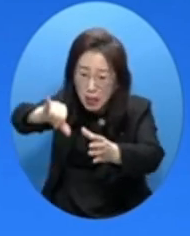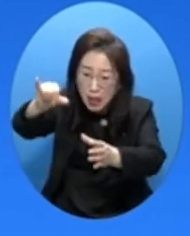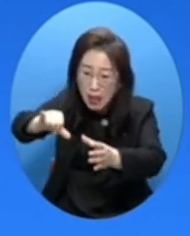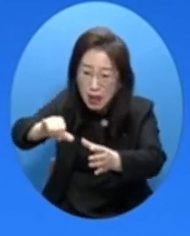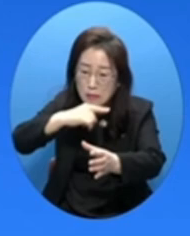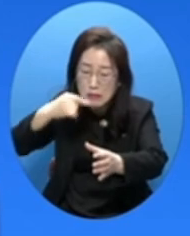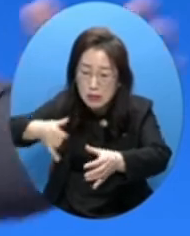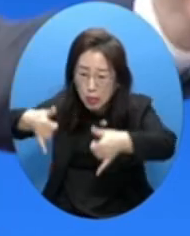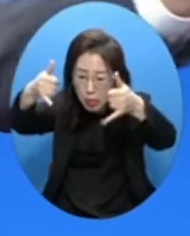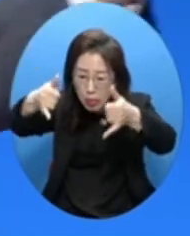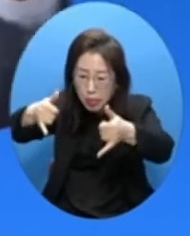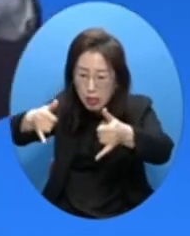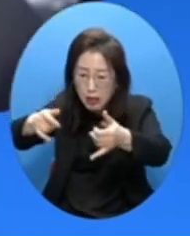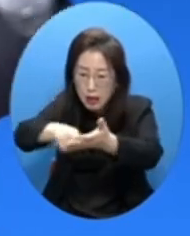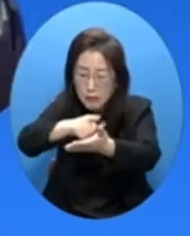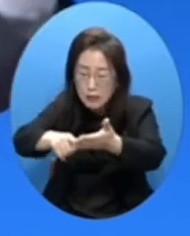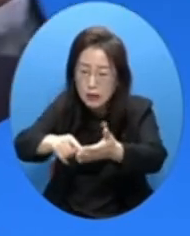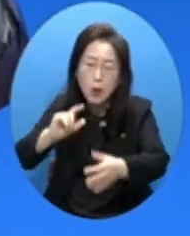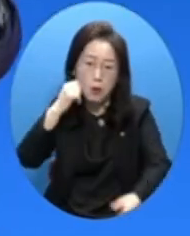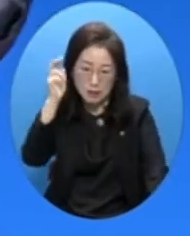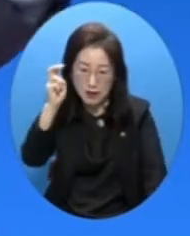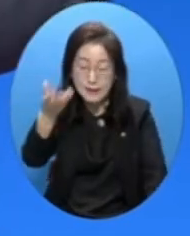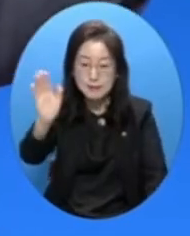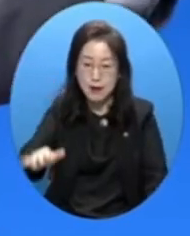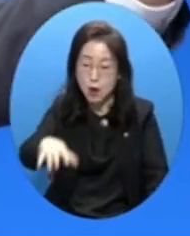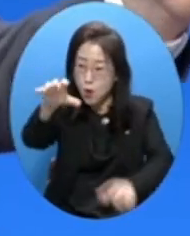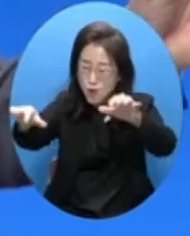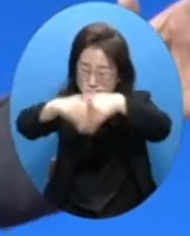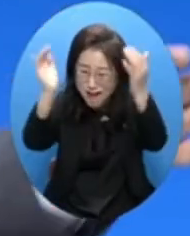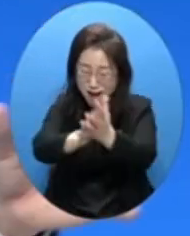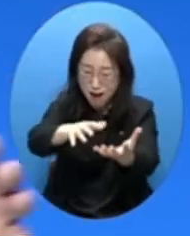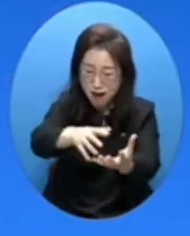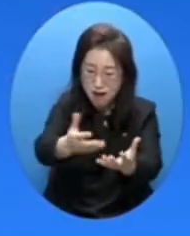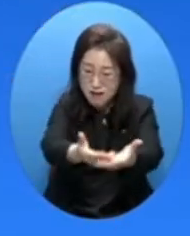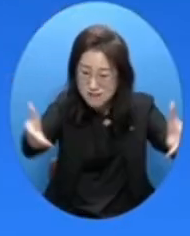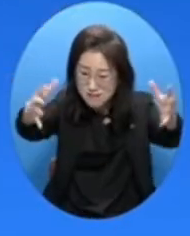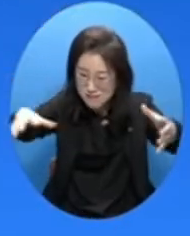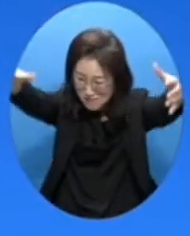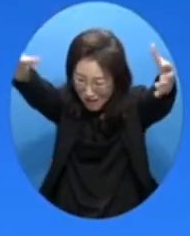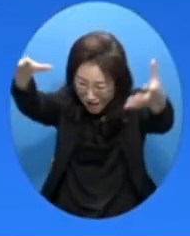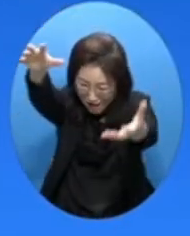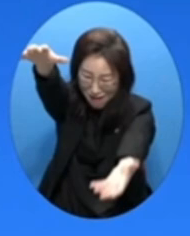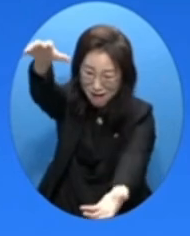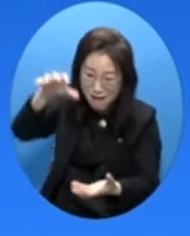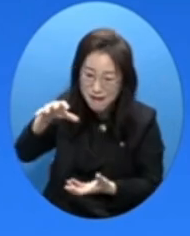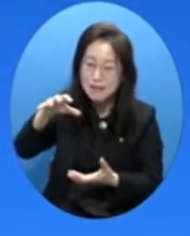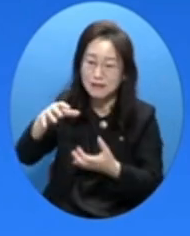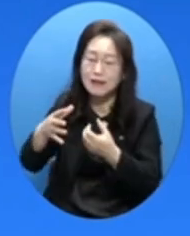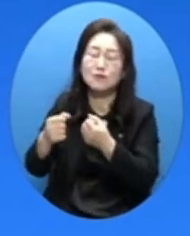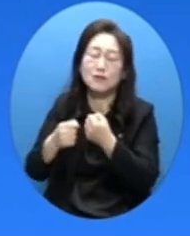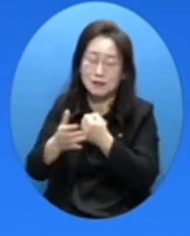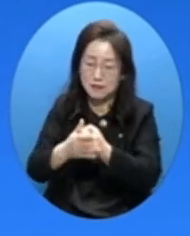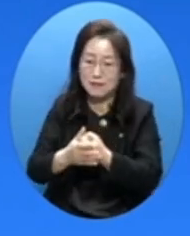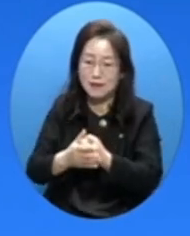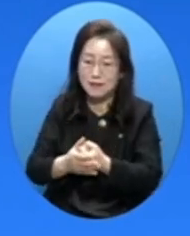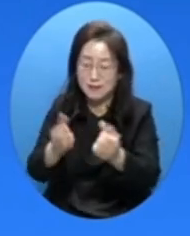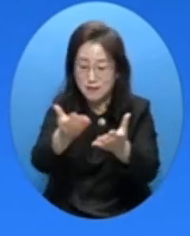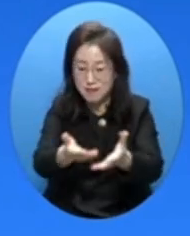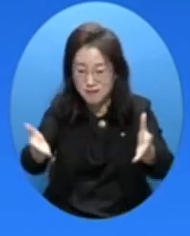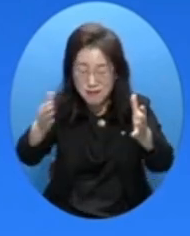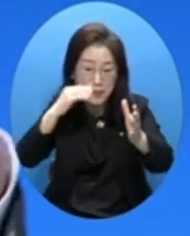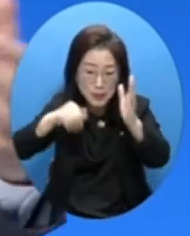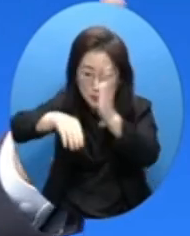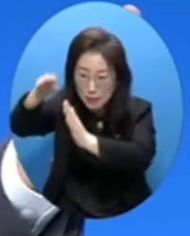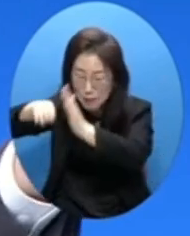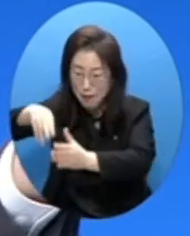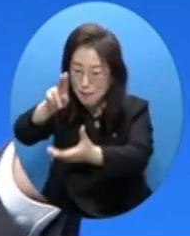것입니다. 그런데 모든 그릇을 다 동네 사람들과 다 채워놓으니까 그 그릇이 다 차서 빚을